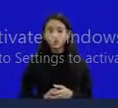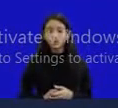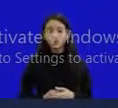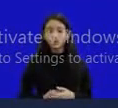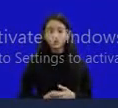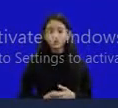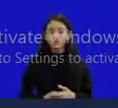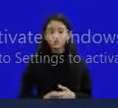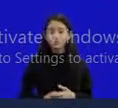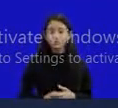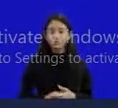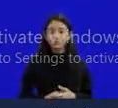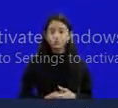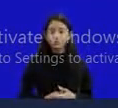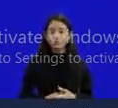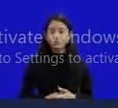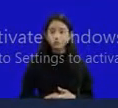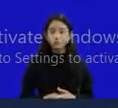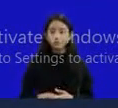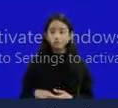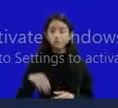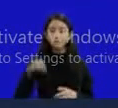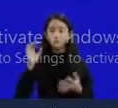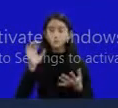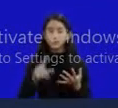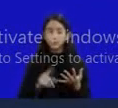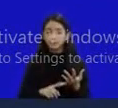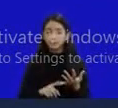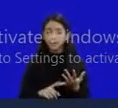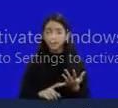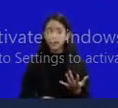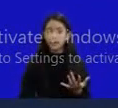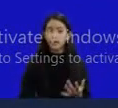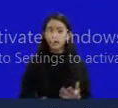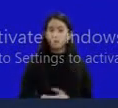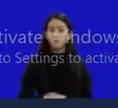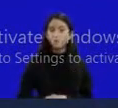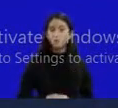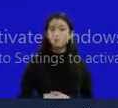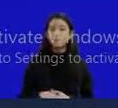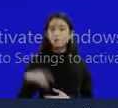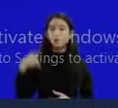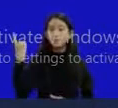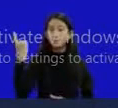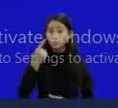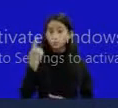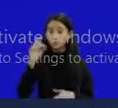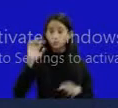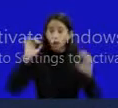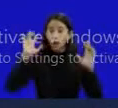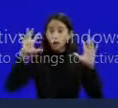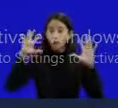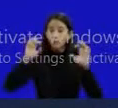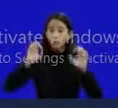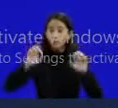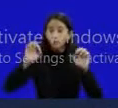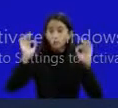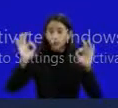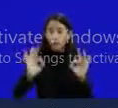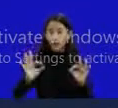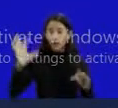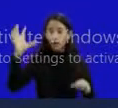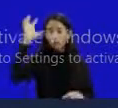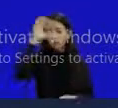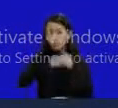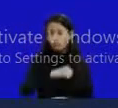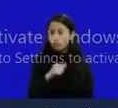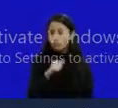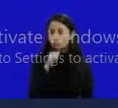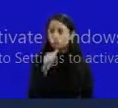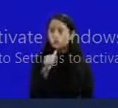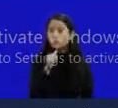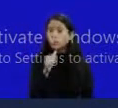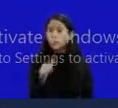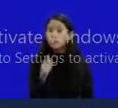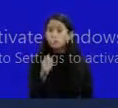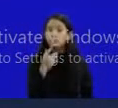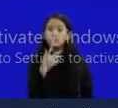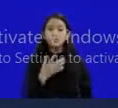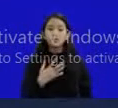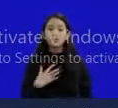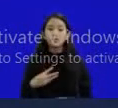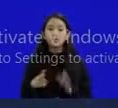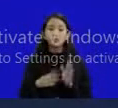keempat adalah thermoguard kelima pemetaan warga satuan pendidikan harus mengetahui siapa yang memiliki